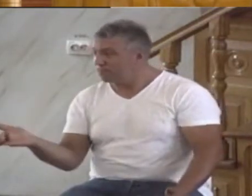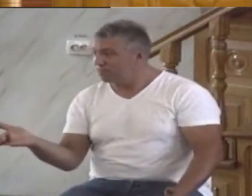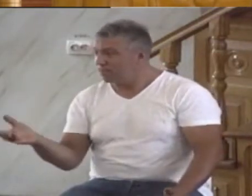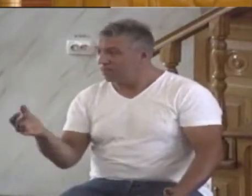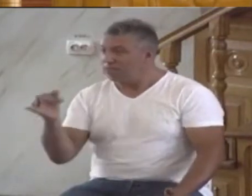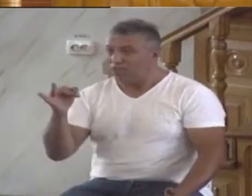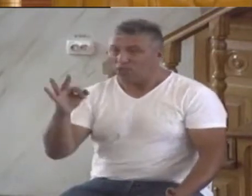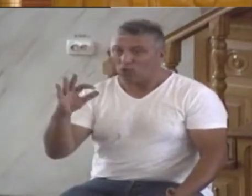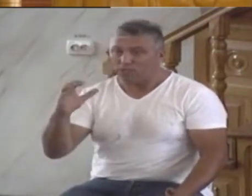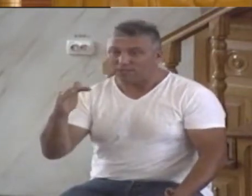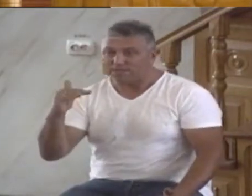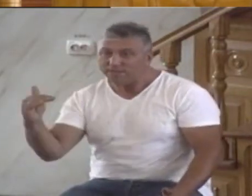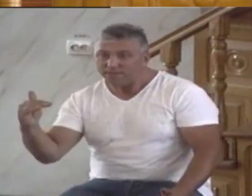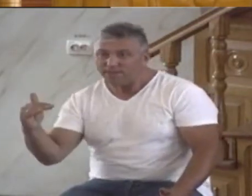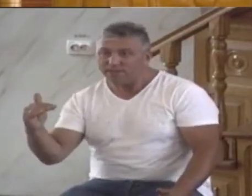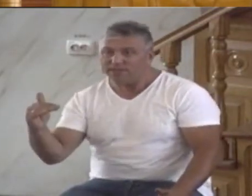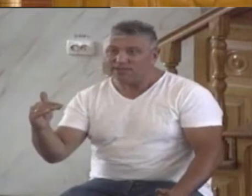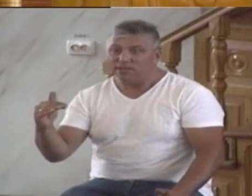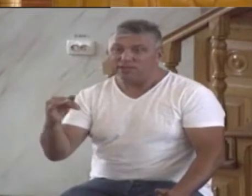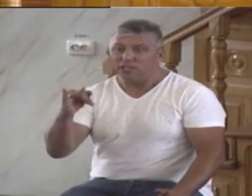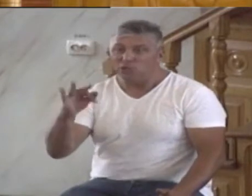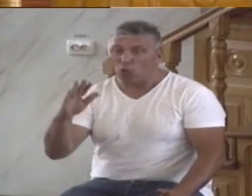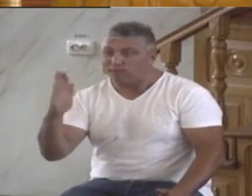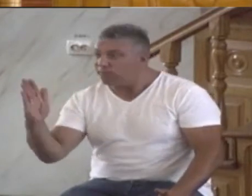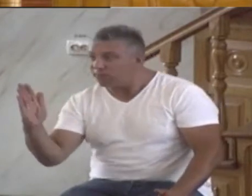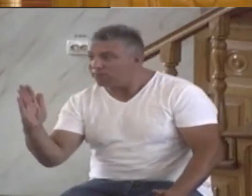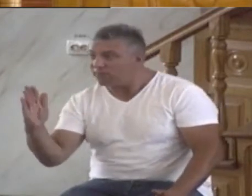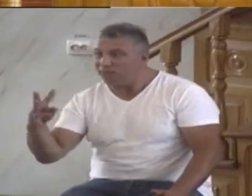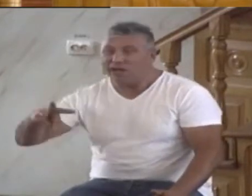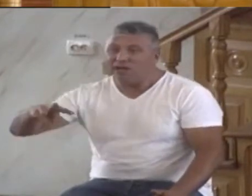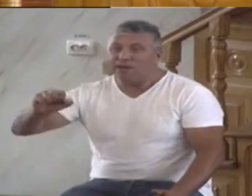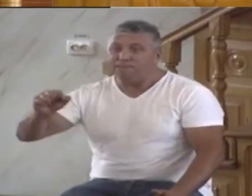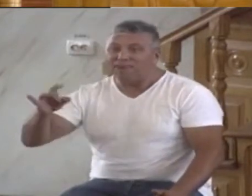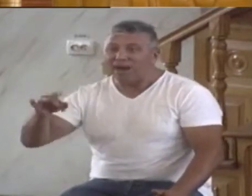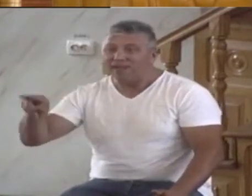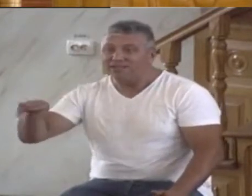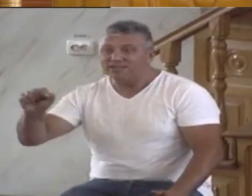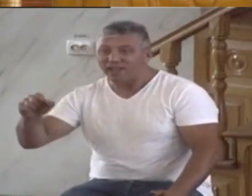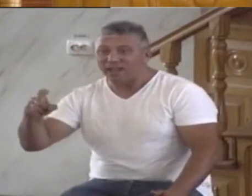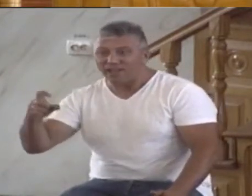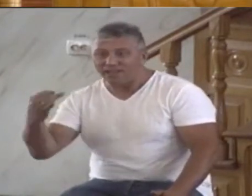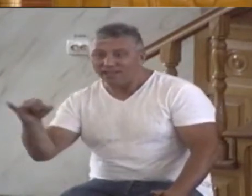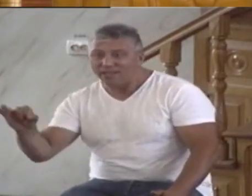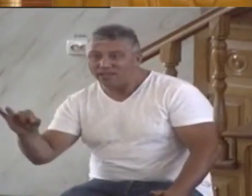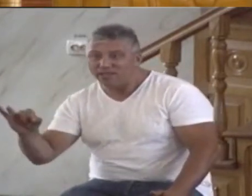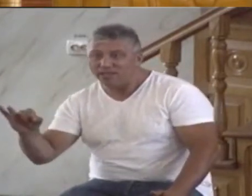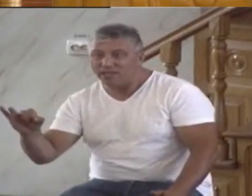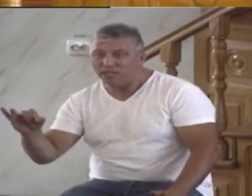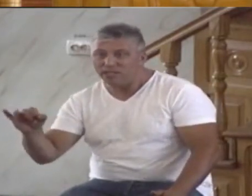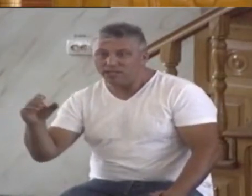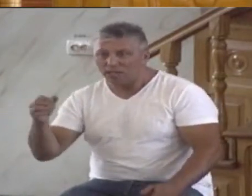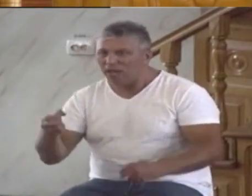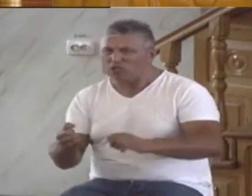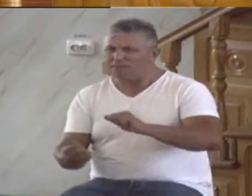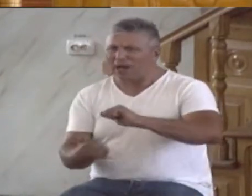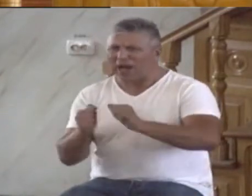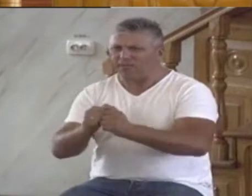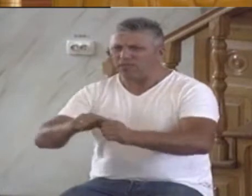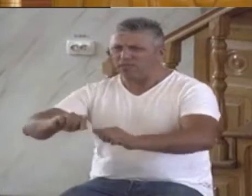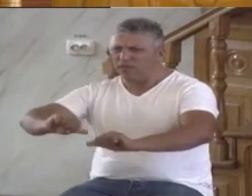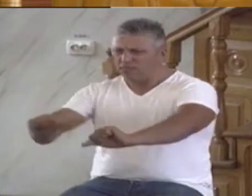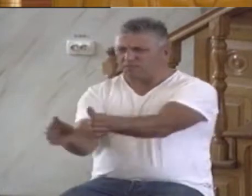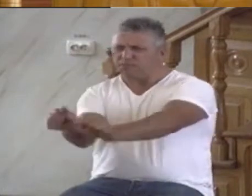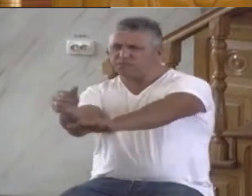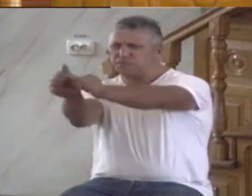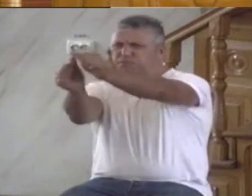Иосифа и Даниила, Иова и Мардохея? Памятников этим героям вы точно не найдете